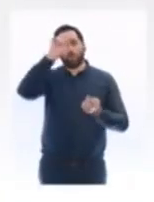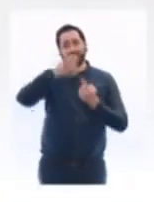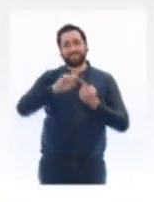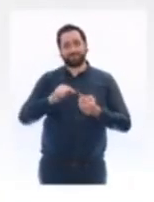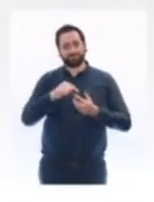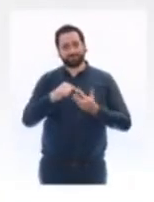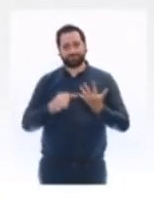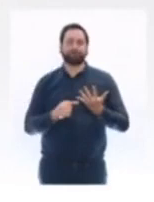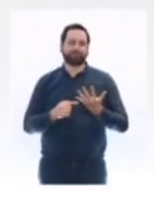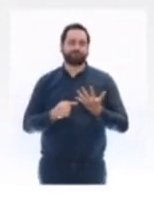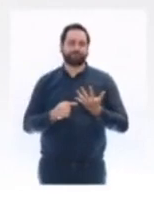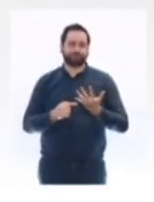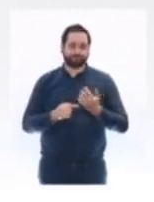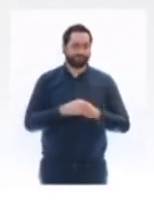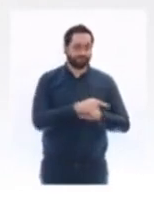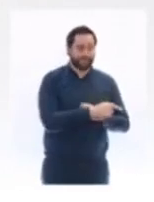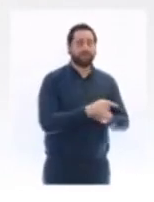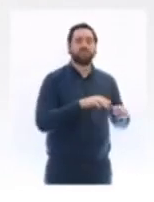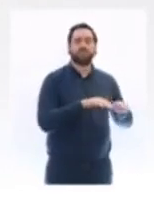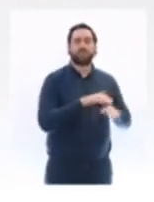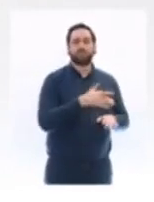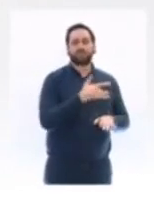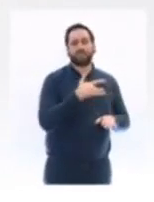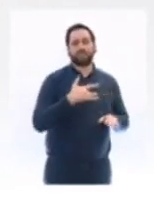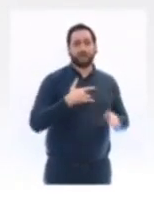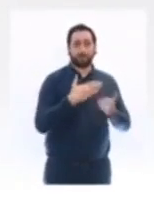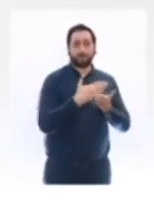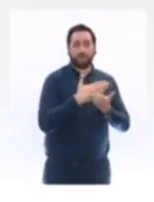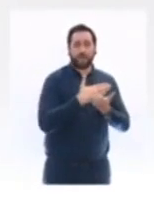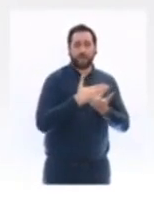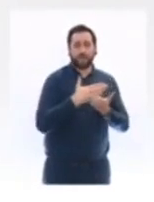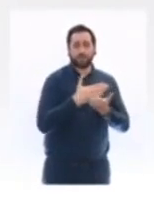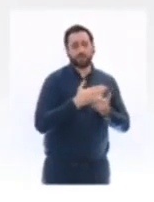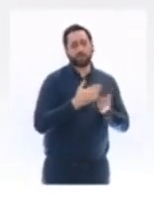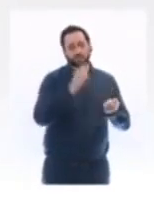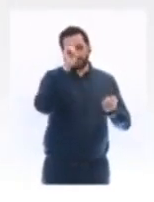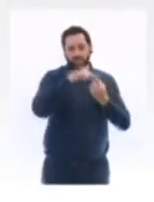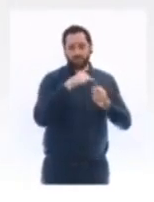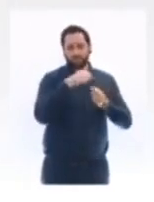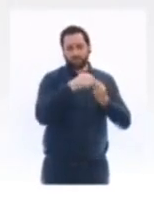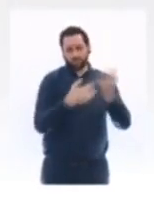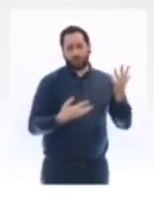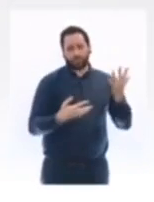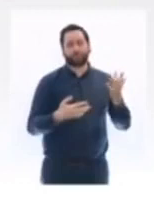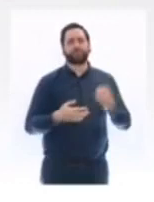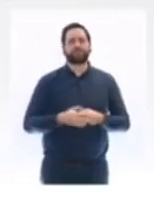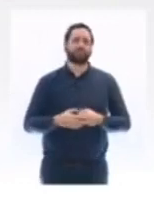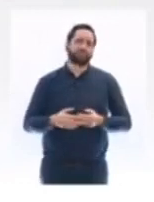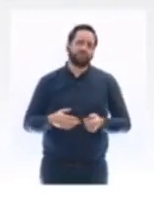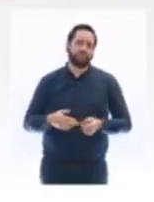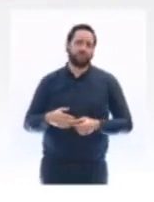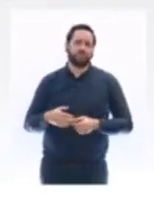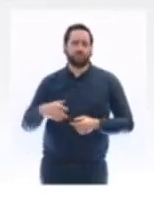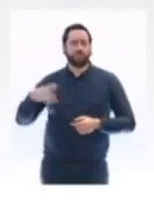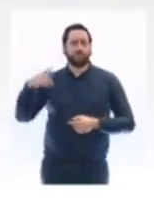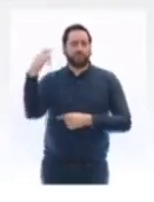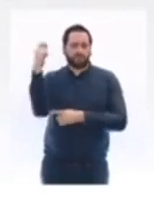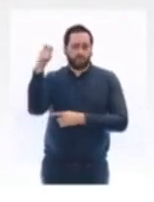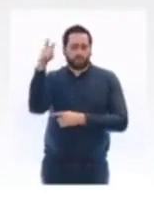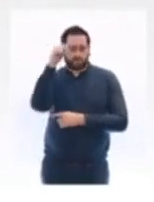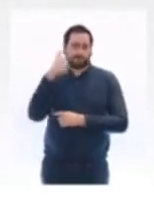nous augmentons le nombre de lits qui sont destinés à soigner des malades atteints du Covid dans l'ensemble du parc hospitalier, c'est-à-dire dans le parc